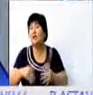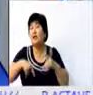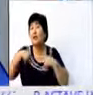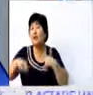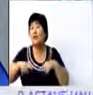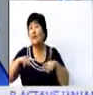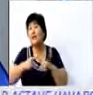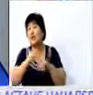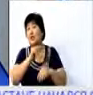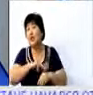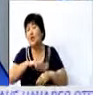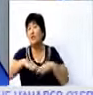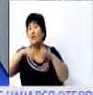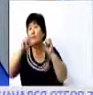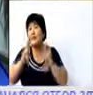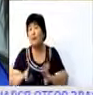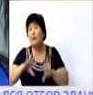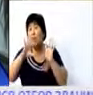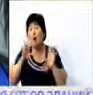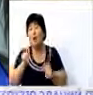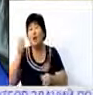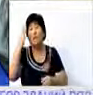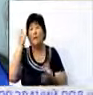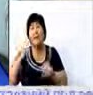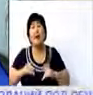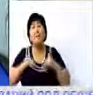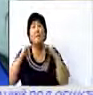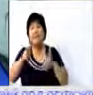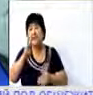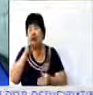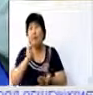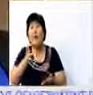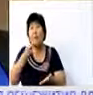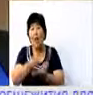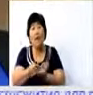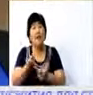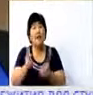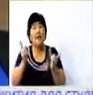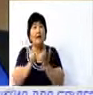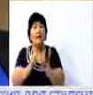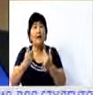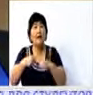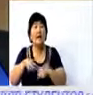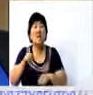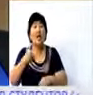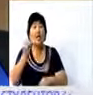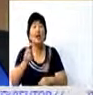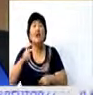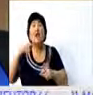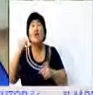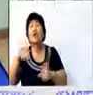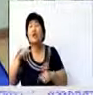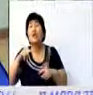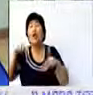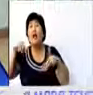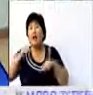других технических рабочих специальностей, по общему мнению, надо повысить заработную плату. На встрече с коллективом Жалагашского индустриально-аграрного колледжа